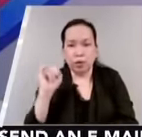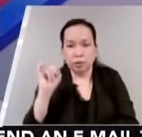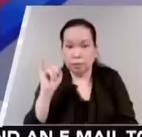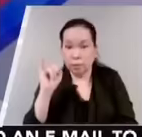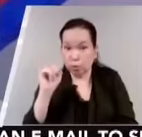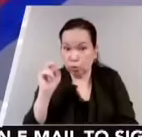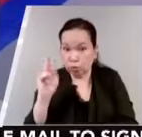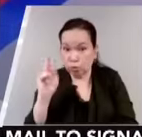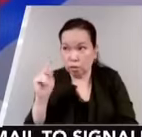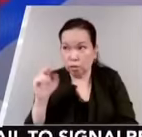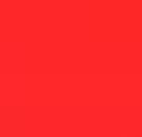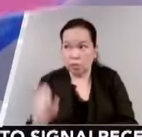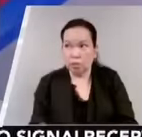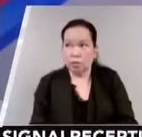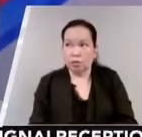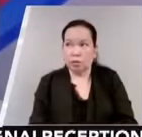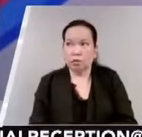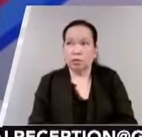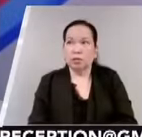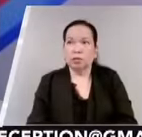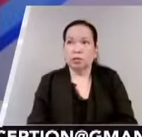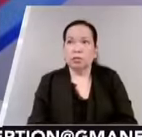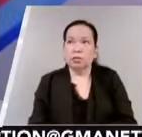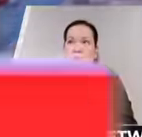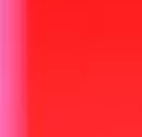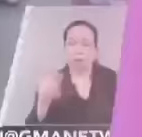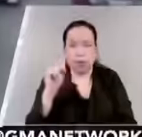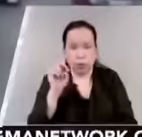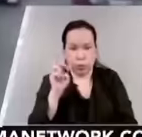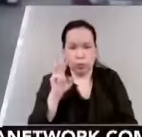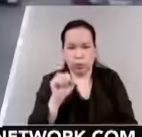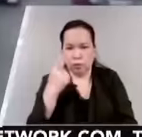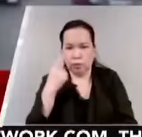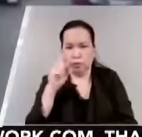Regional TV. Balitang Southern Tagalog. Paul.